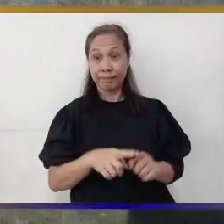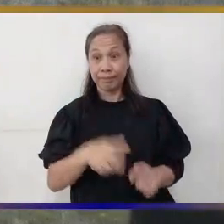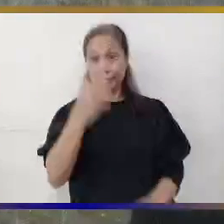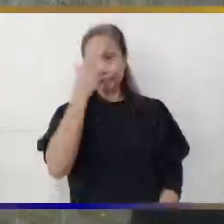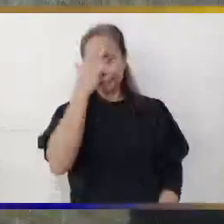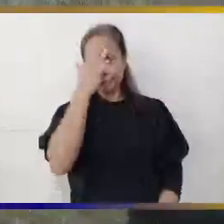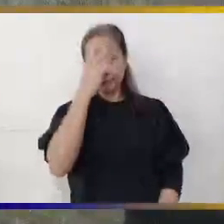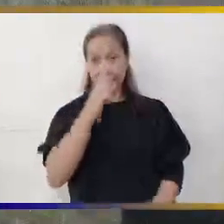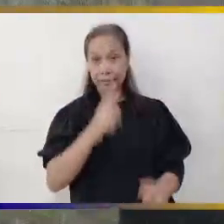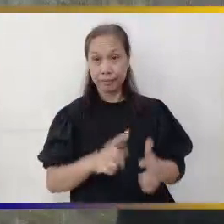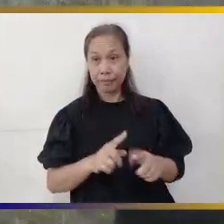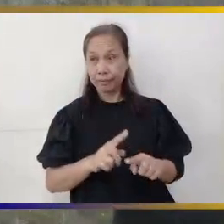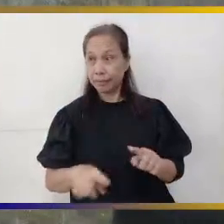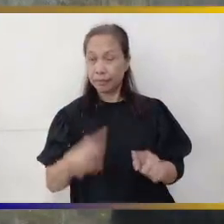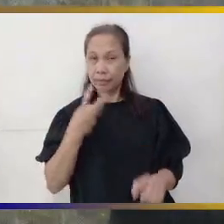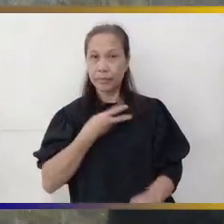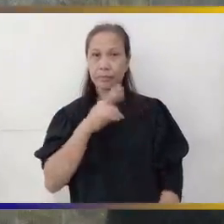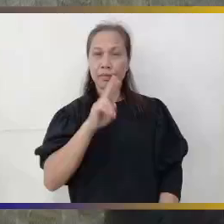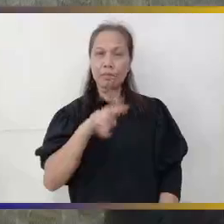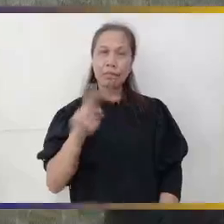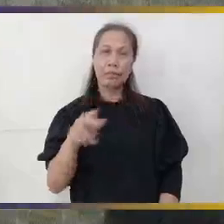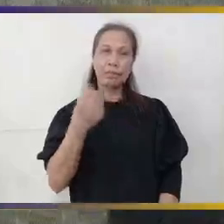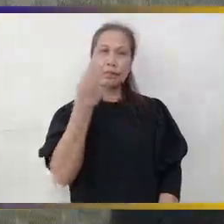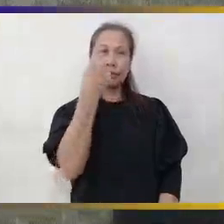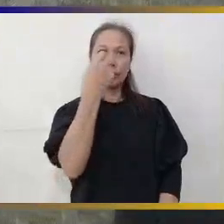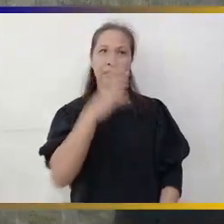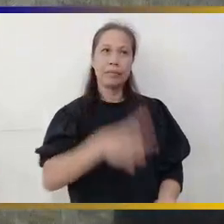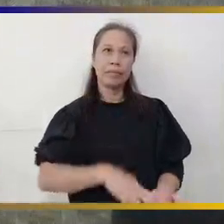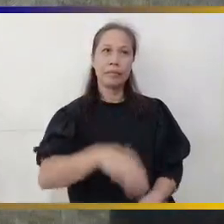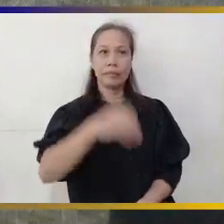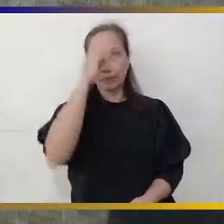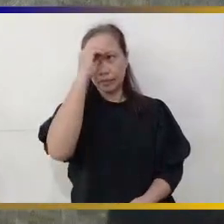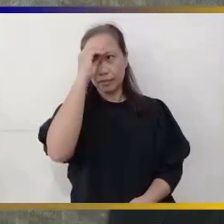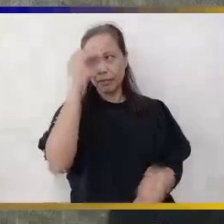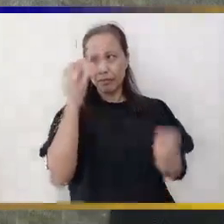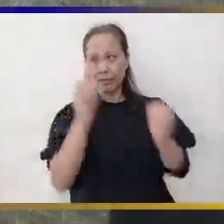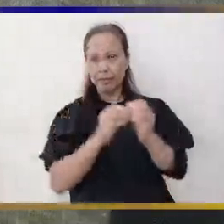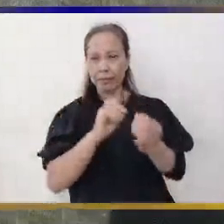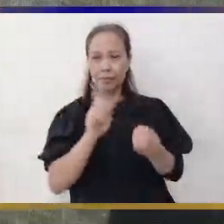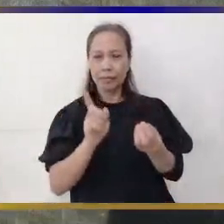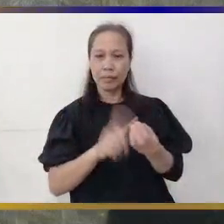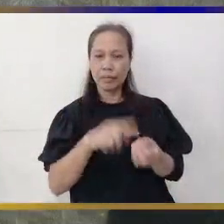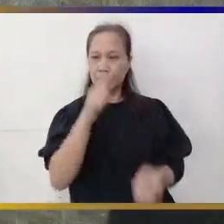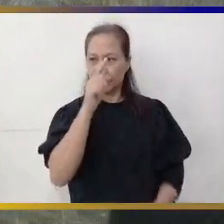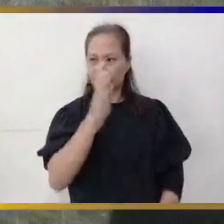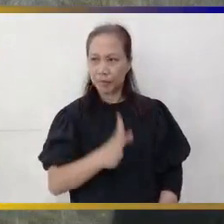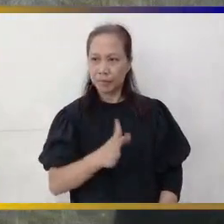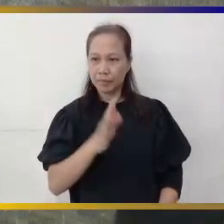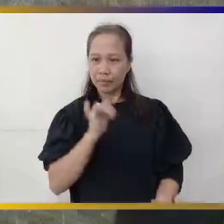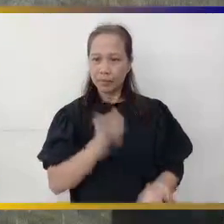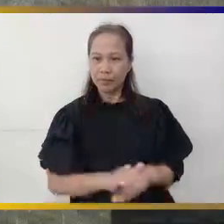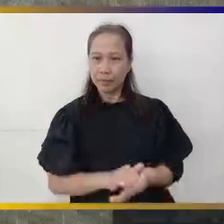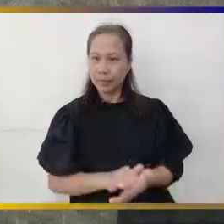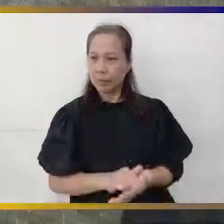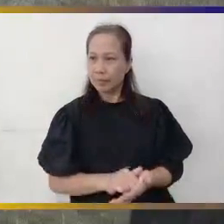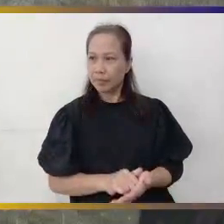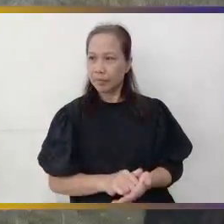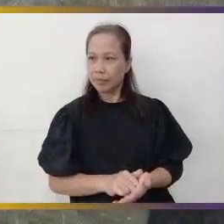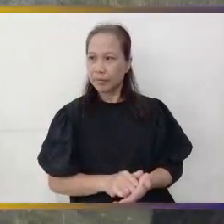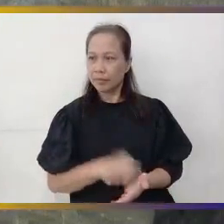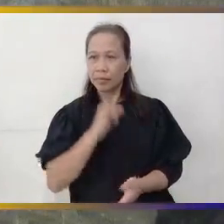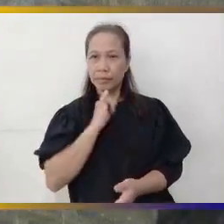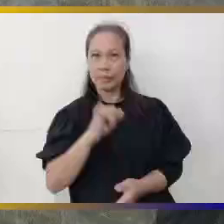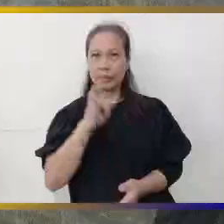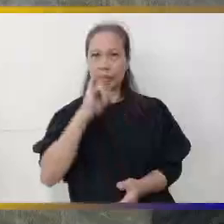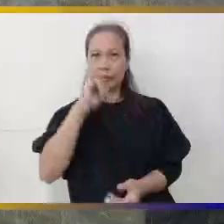we need to understand more and to learn more of God yan Actually invitation ng Panginoong